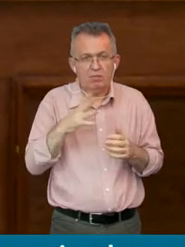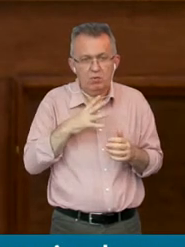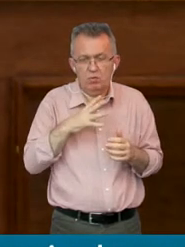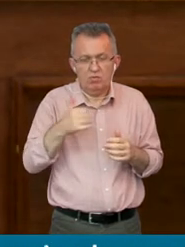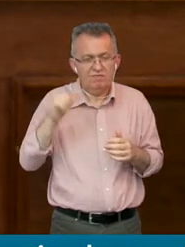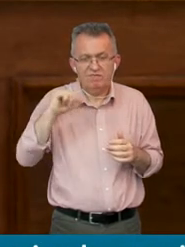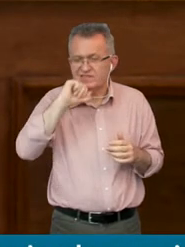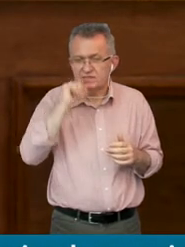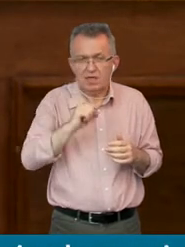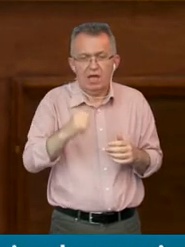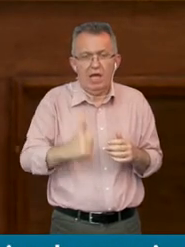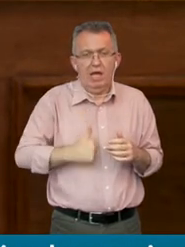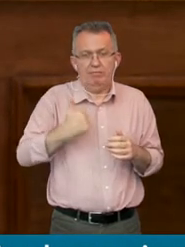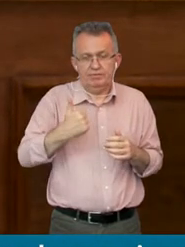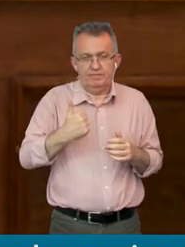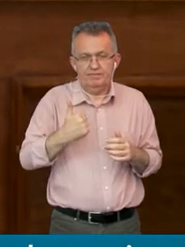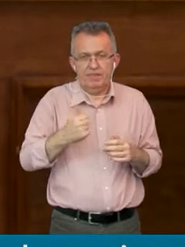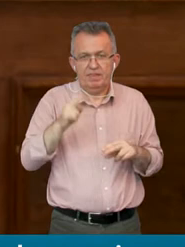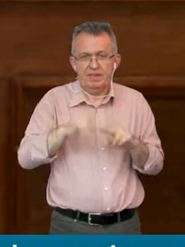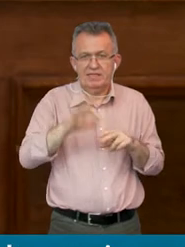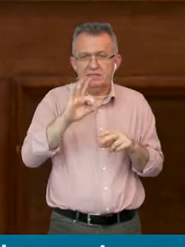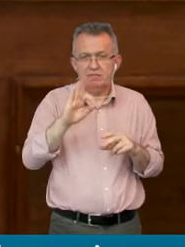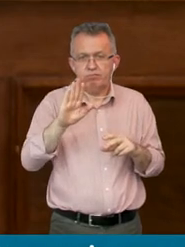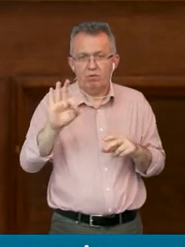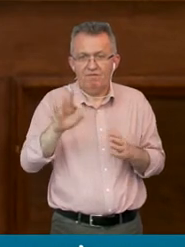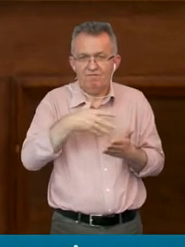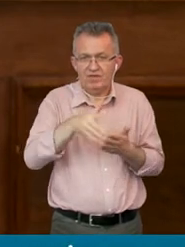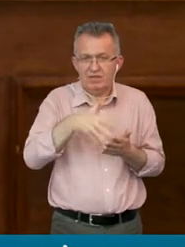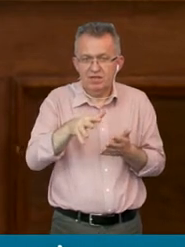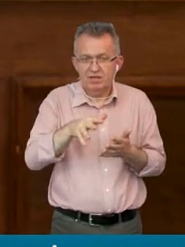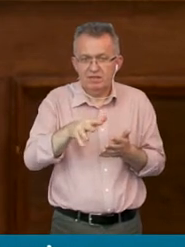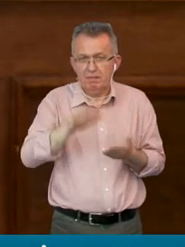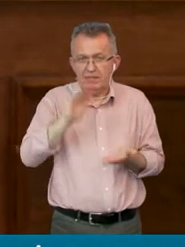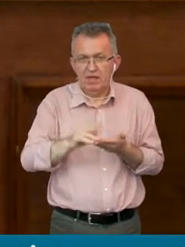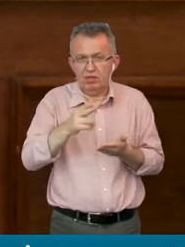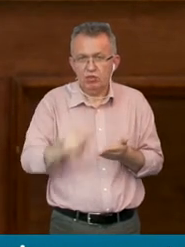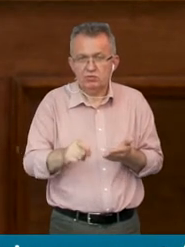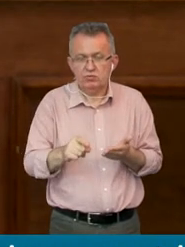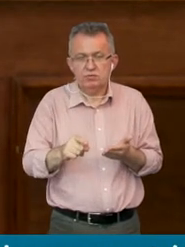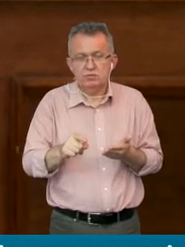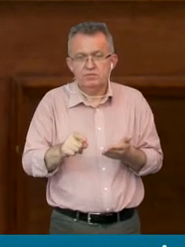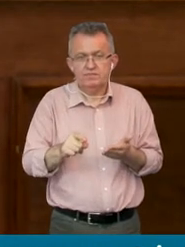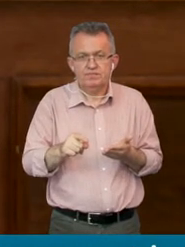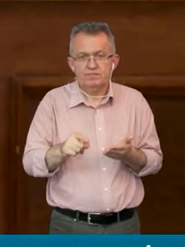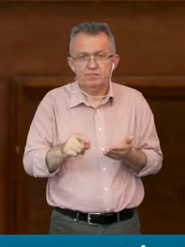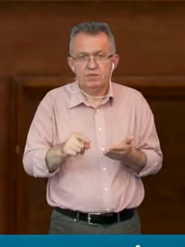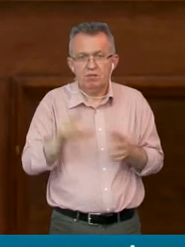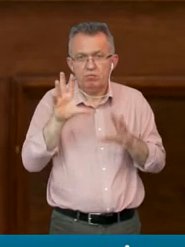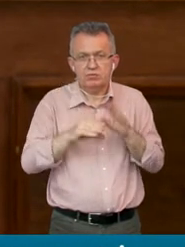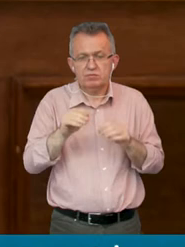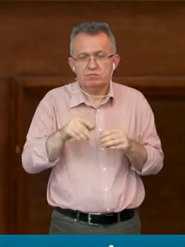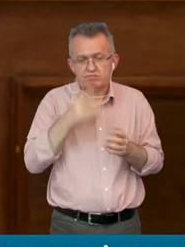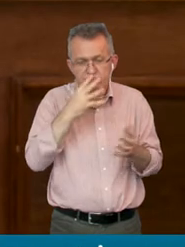roku, abyśmy na SBO wydali mniej niż budżet SBO